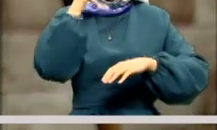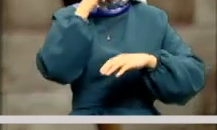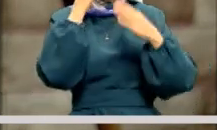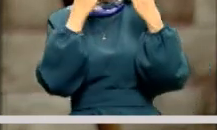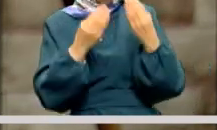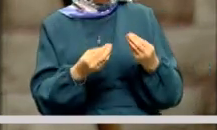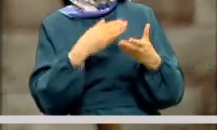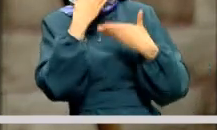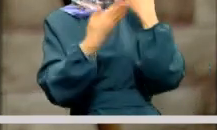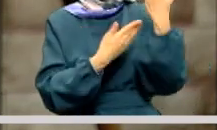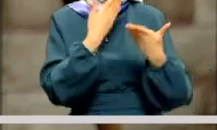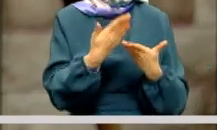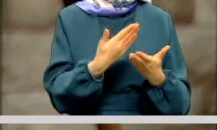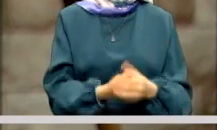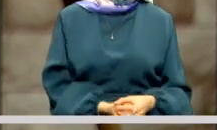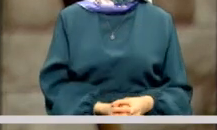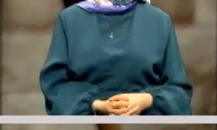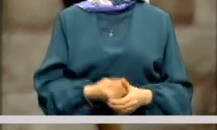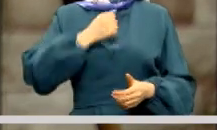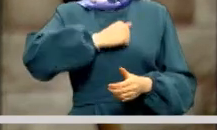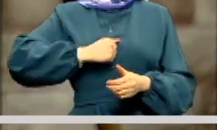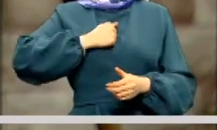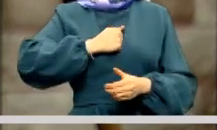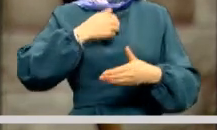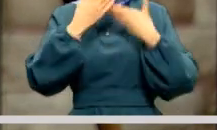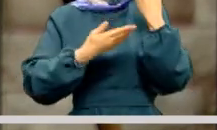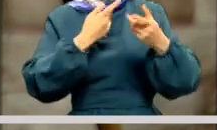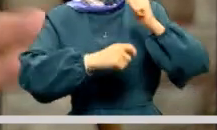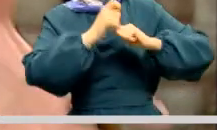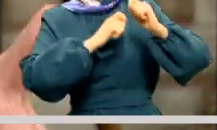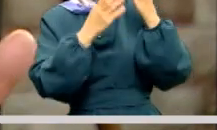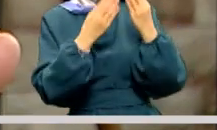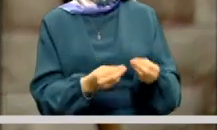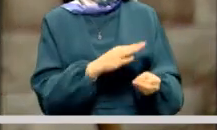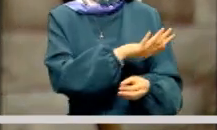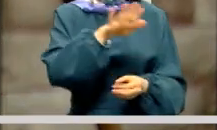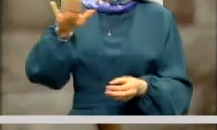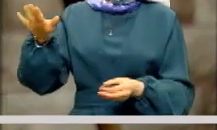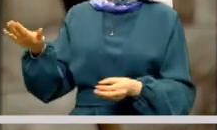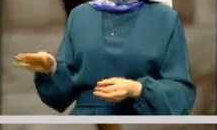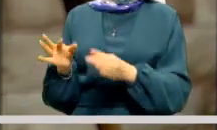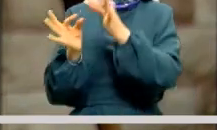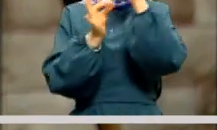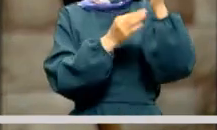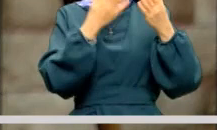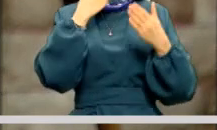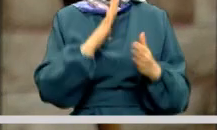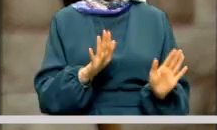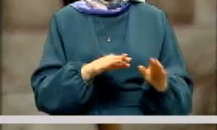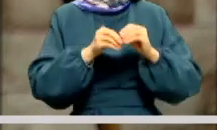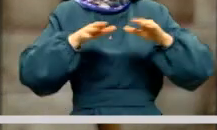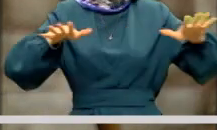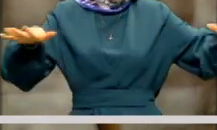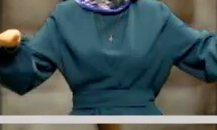Efendim Öfkeli ifadelerle davranmış olsan etrafında kimse olmaz dağılıp giderdi öyle